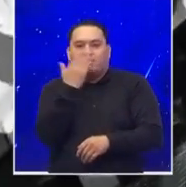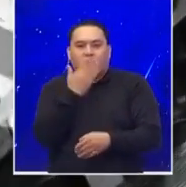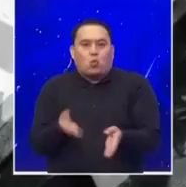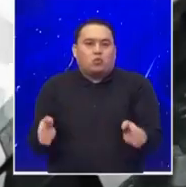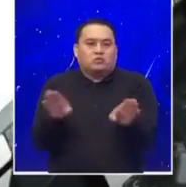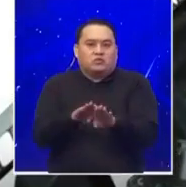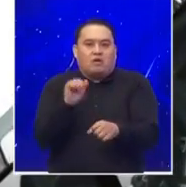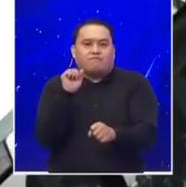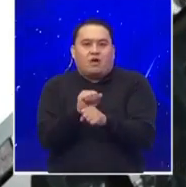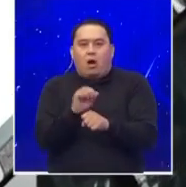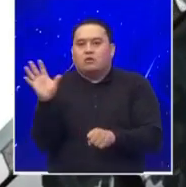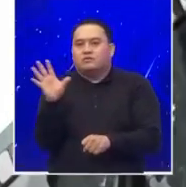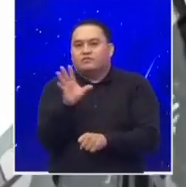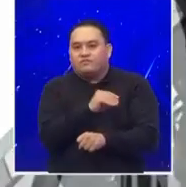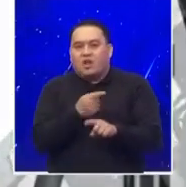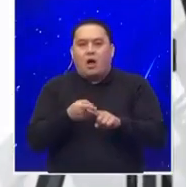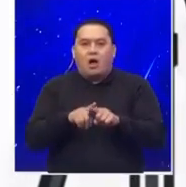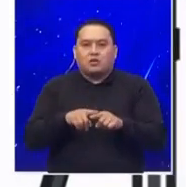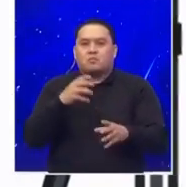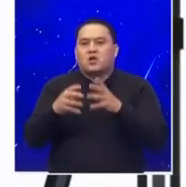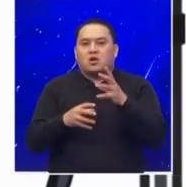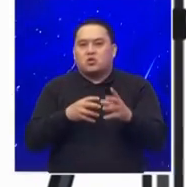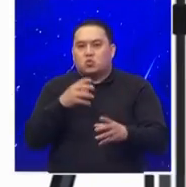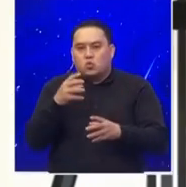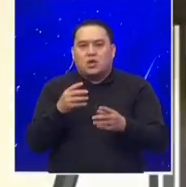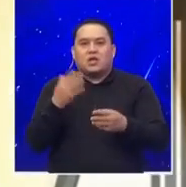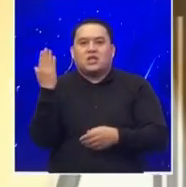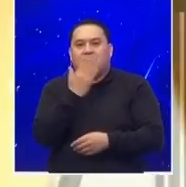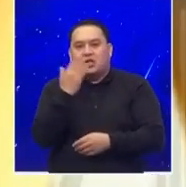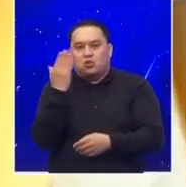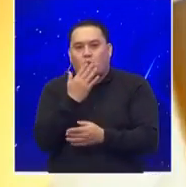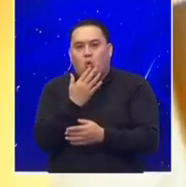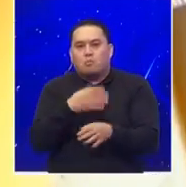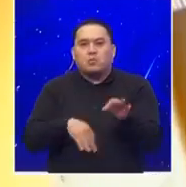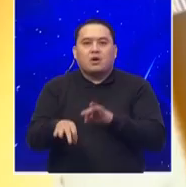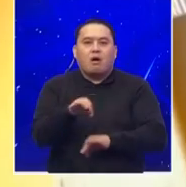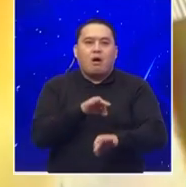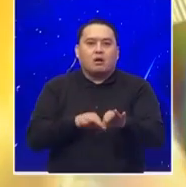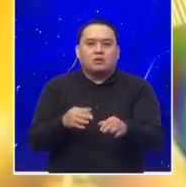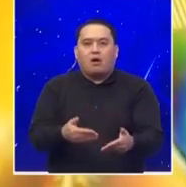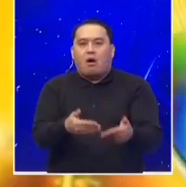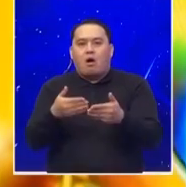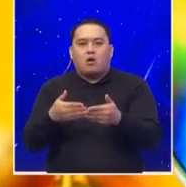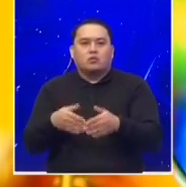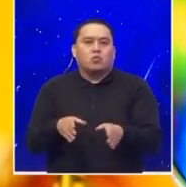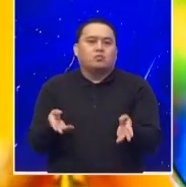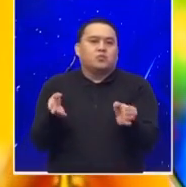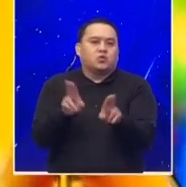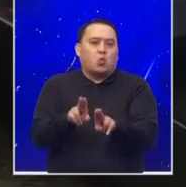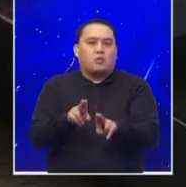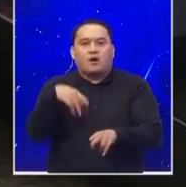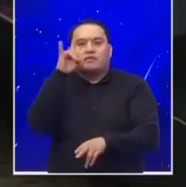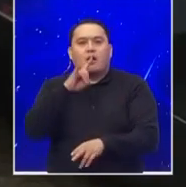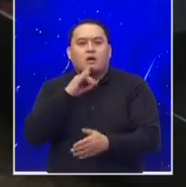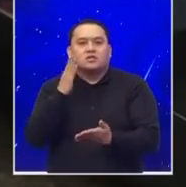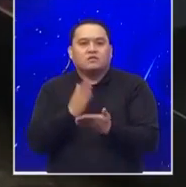в замороженном состоянии сейчас вся мировая киноиндустрия. Многие проекты отложили до лучших времен. В